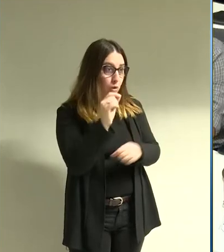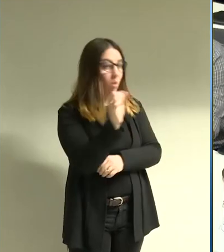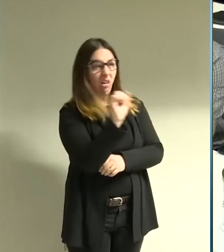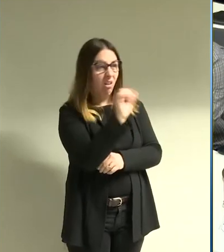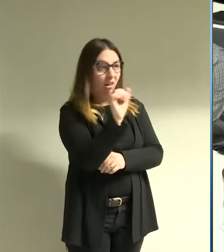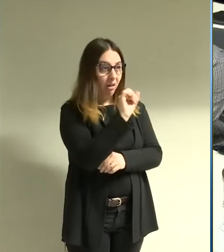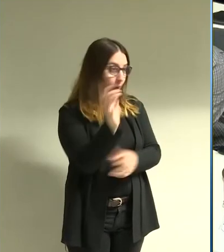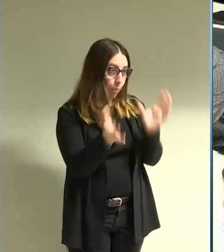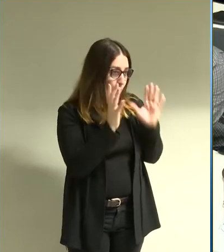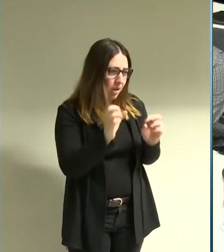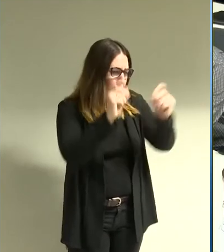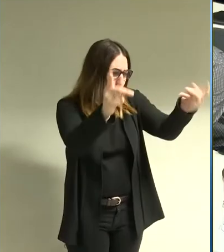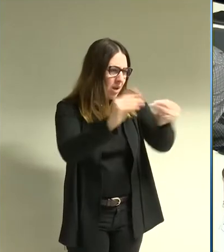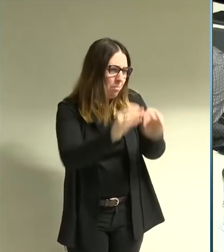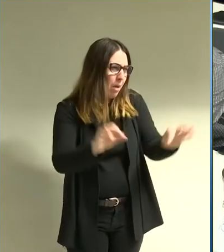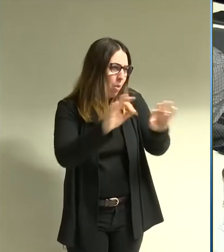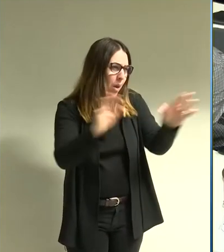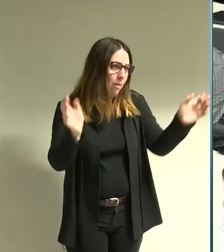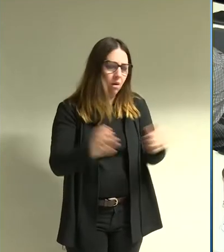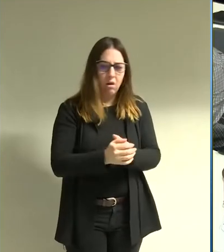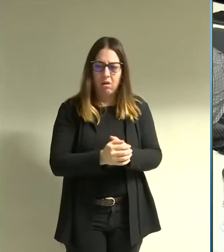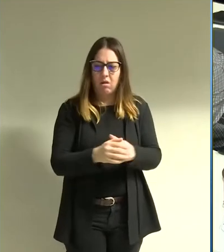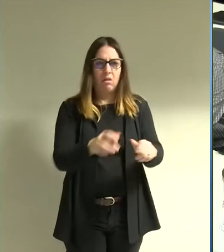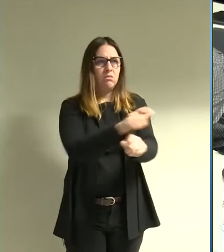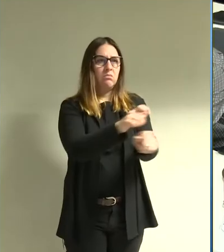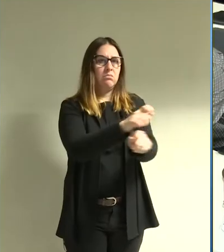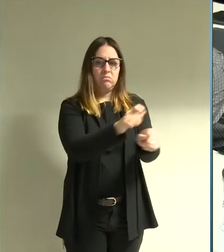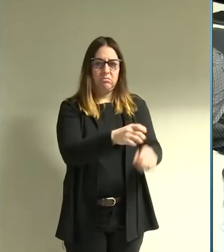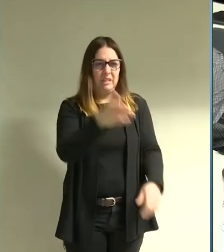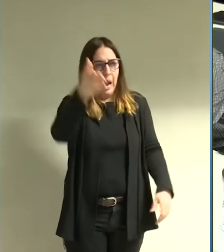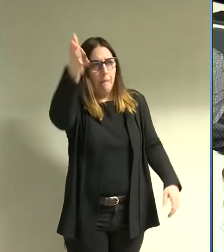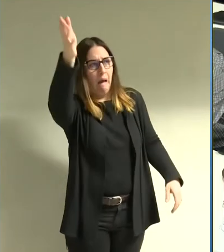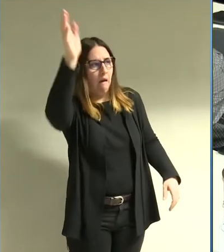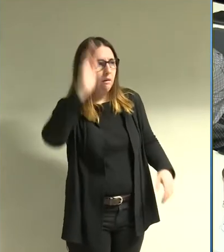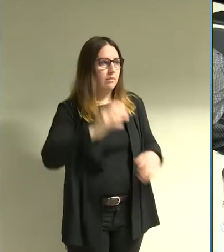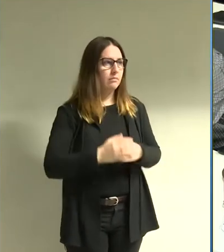souci bon c'est pareil c'est là-bas quoi